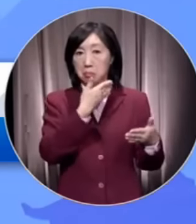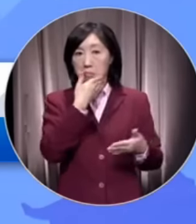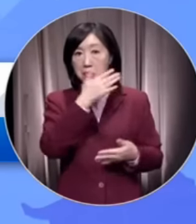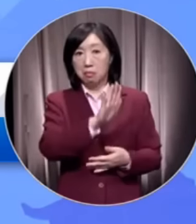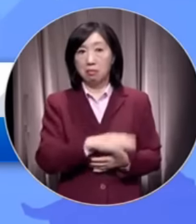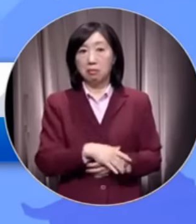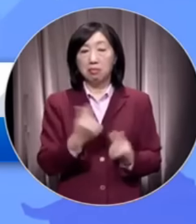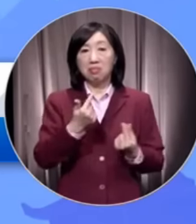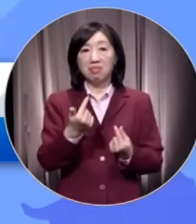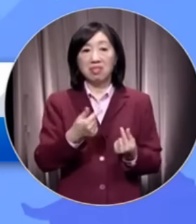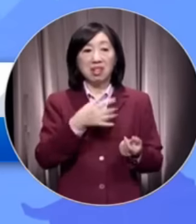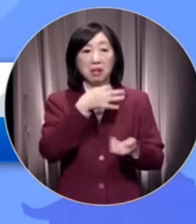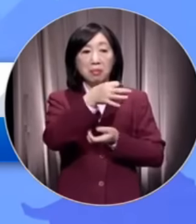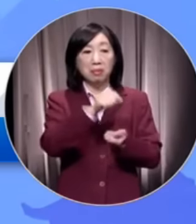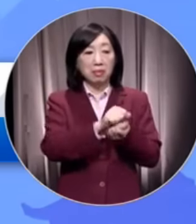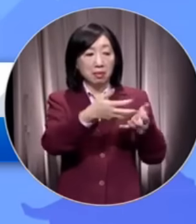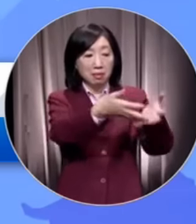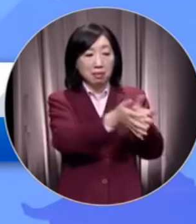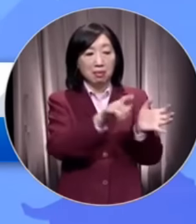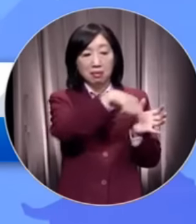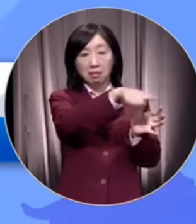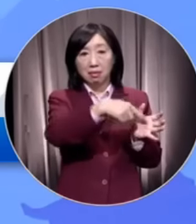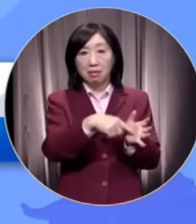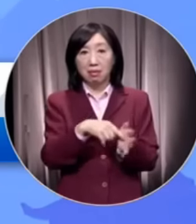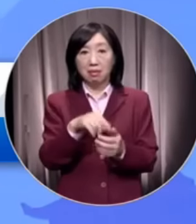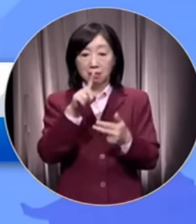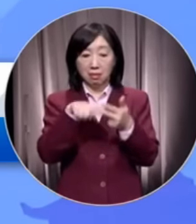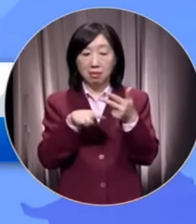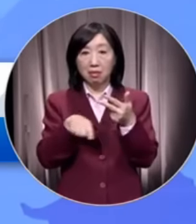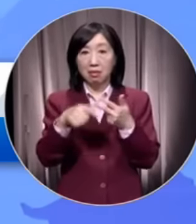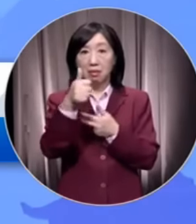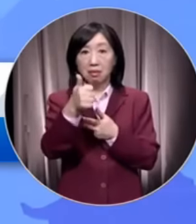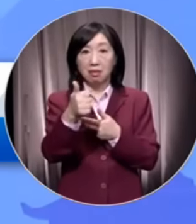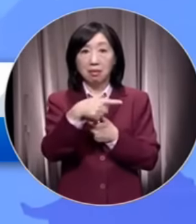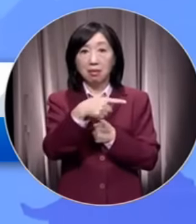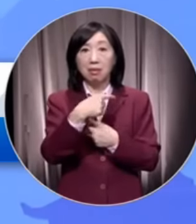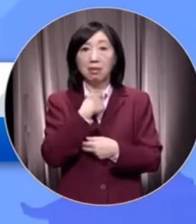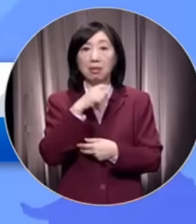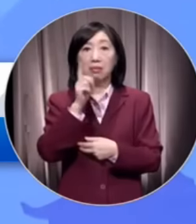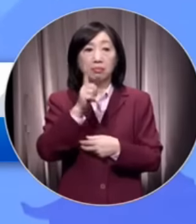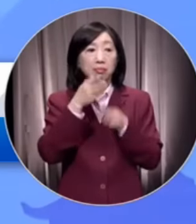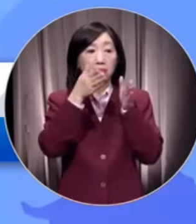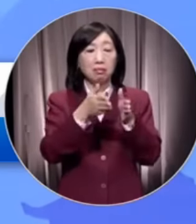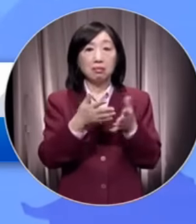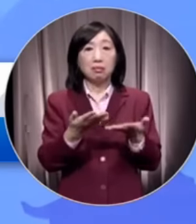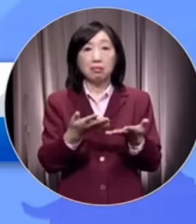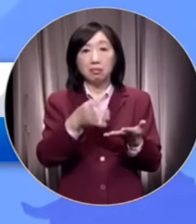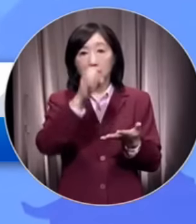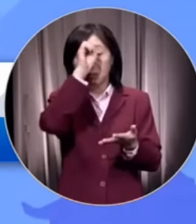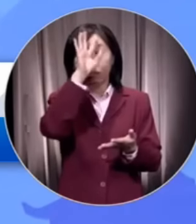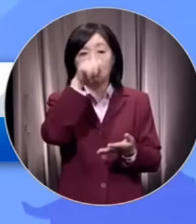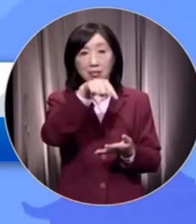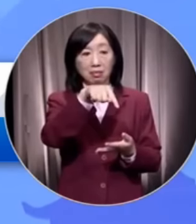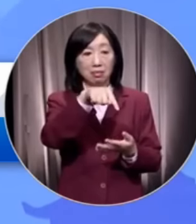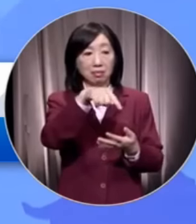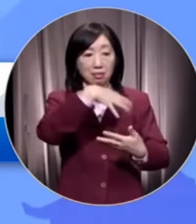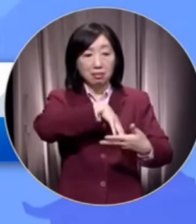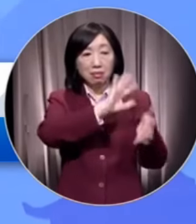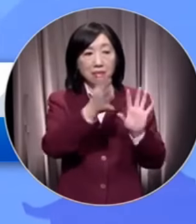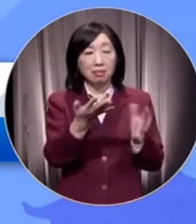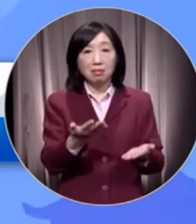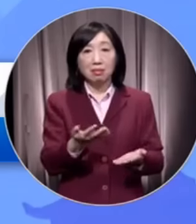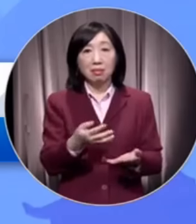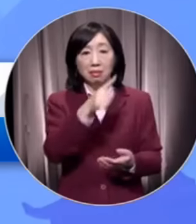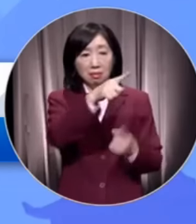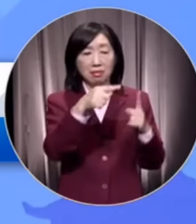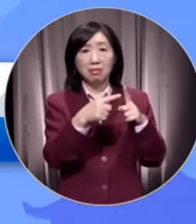个买办的一个集团，那朱主席你要如何来面对你的党的生态，而这些人现